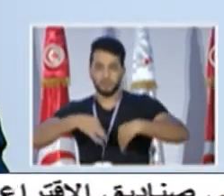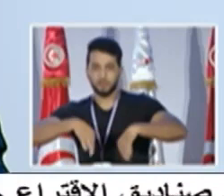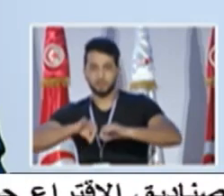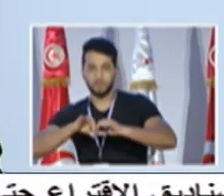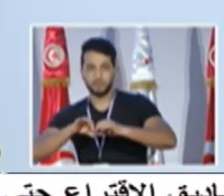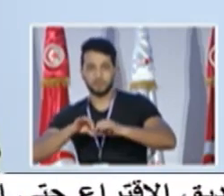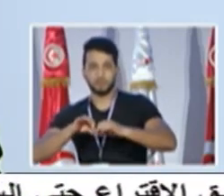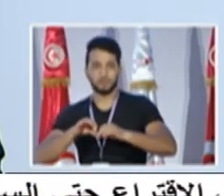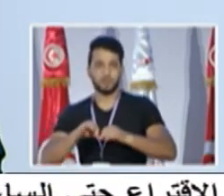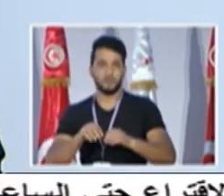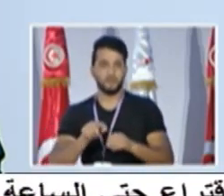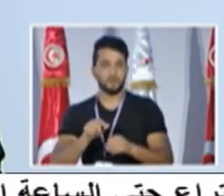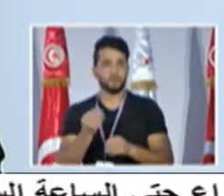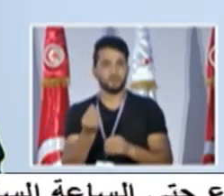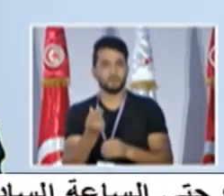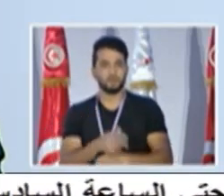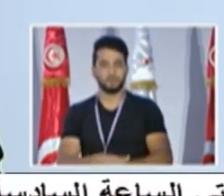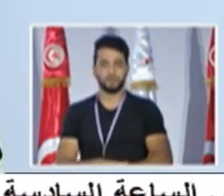كمان